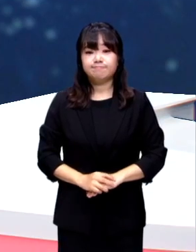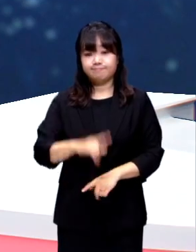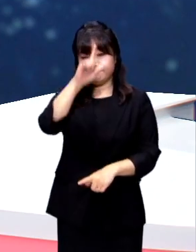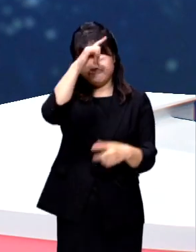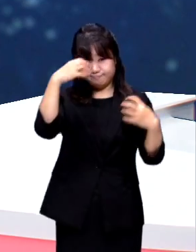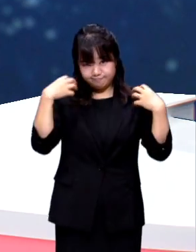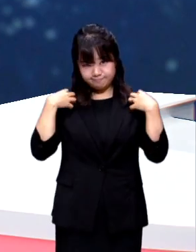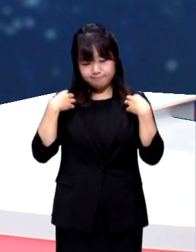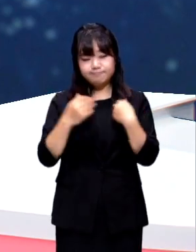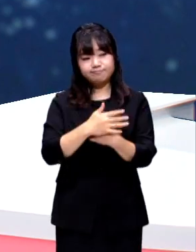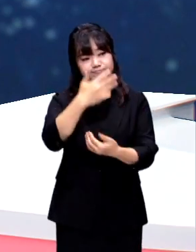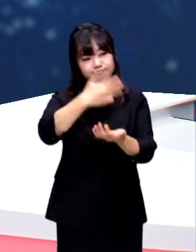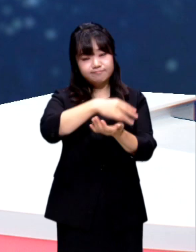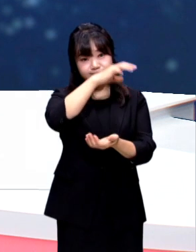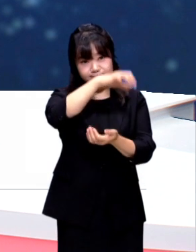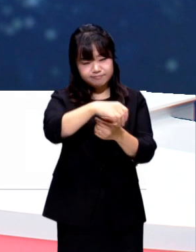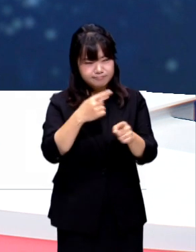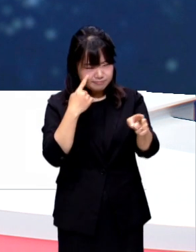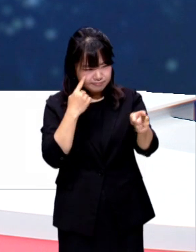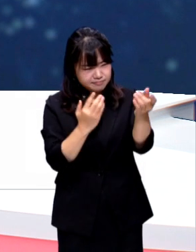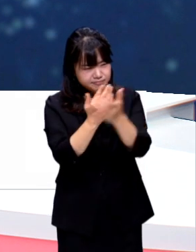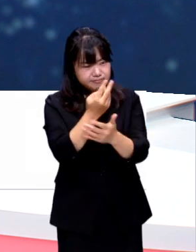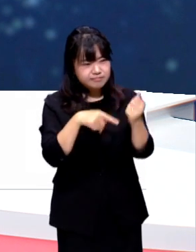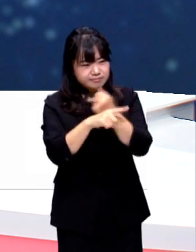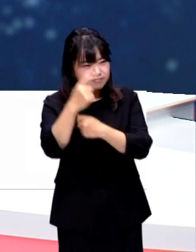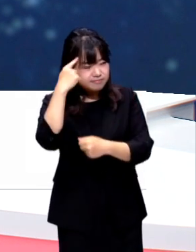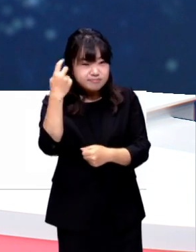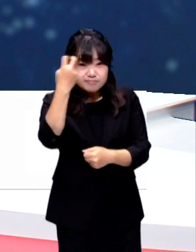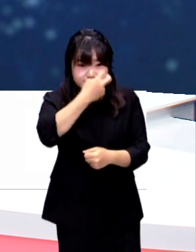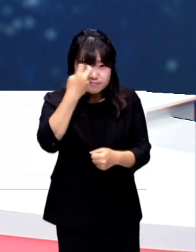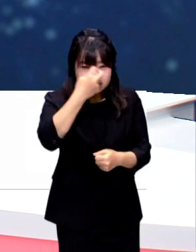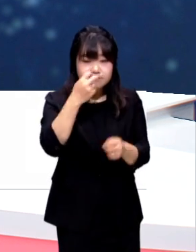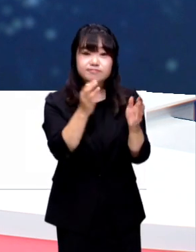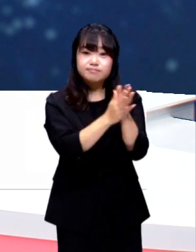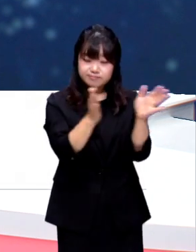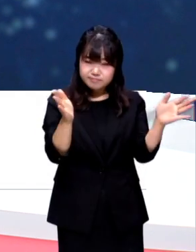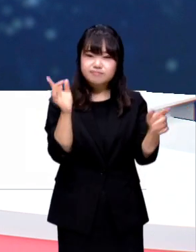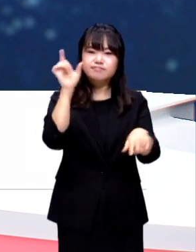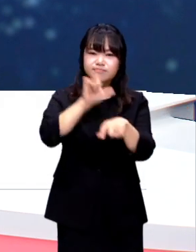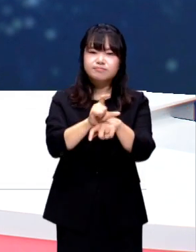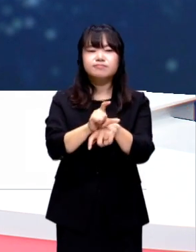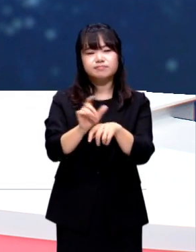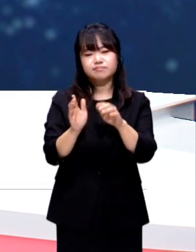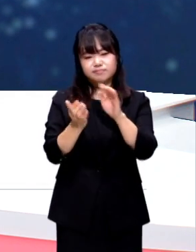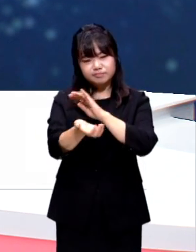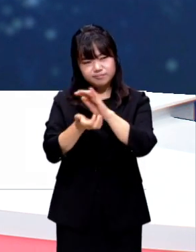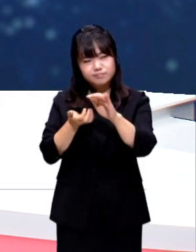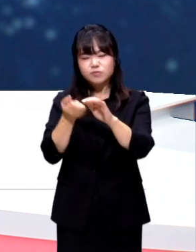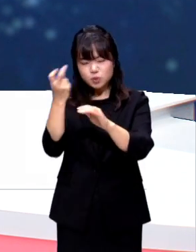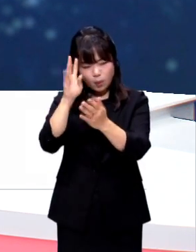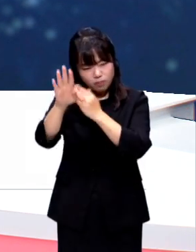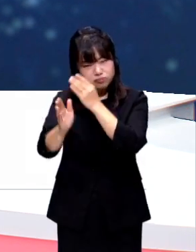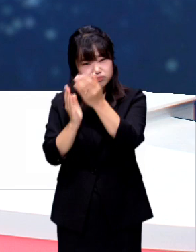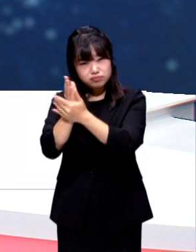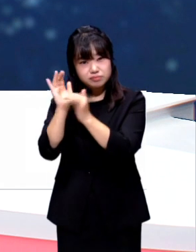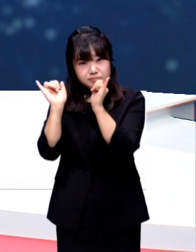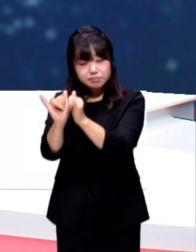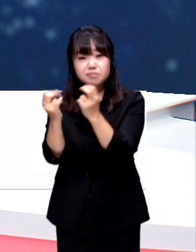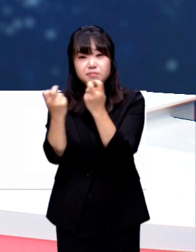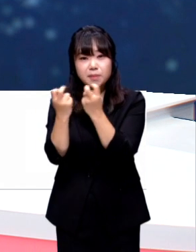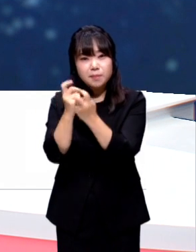정부가 이태원 참사에 대한 원인을 조사하기 위해 수사를 진행하는 한편 재발 방지 대책 마련을 추진하고